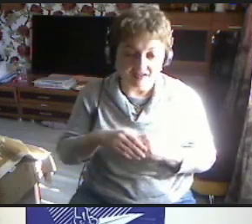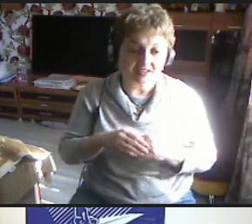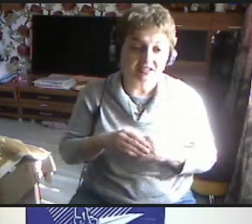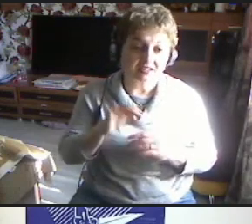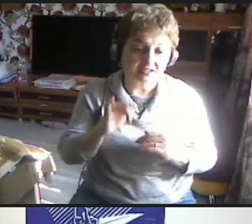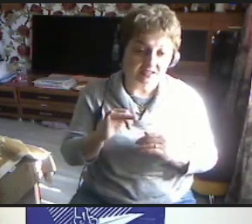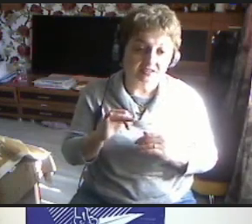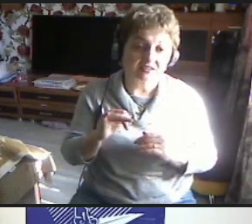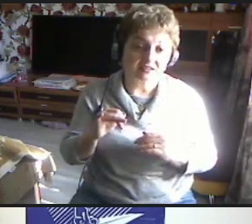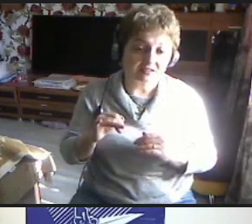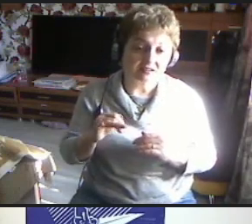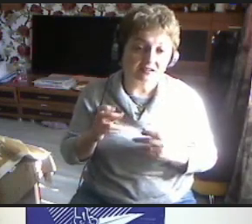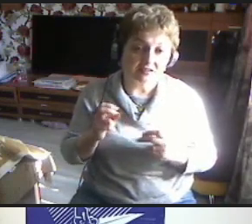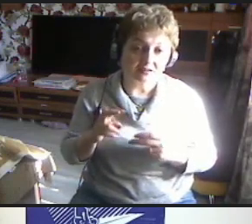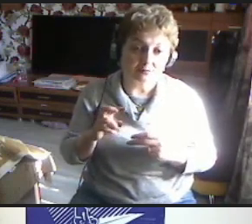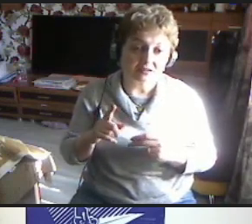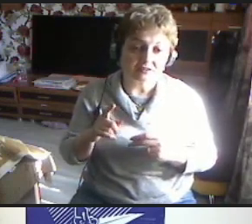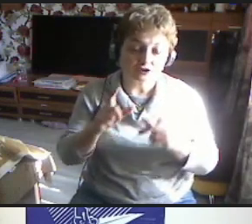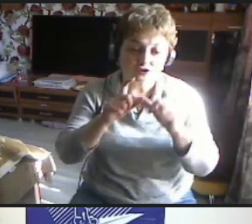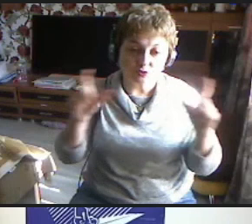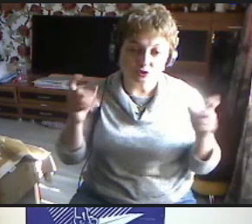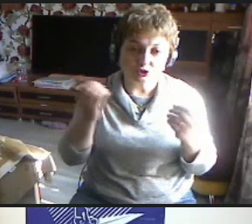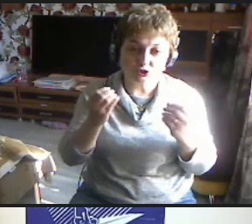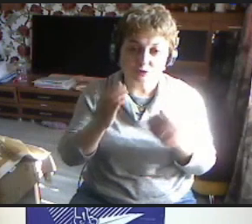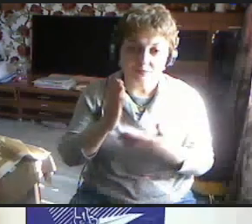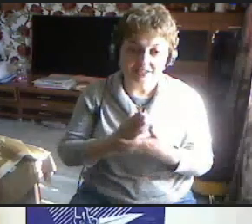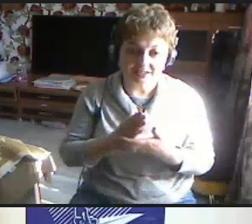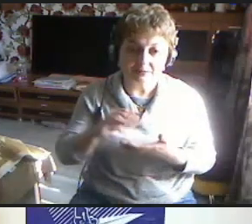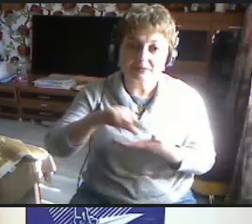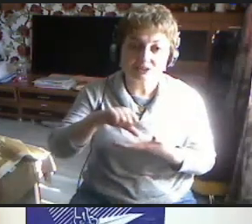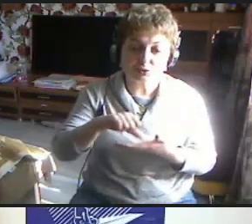как бы в школе еще присутствует много